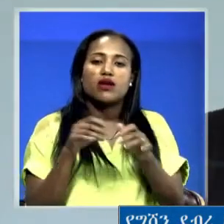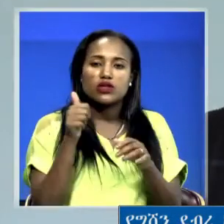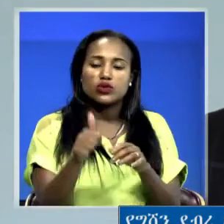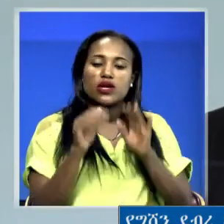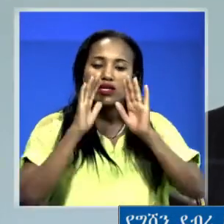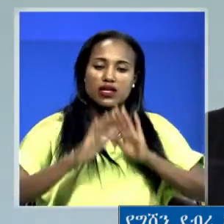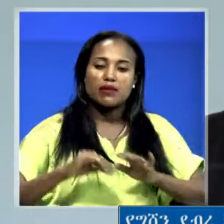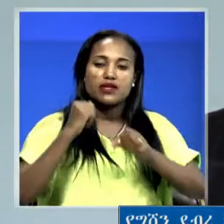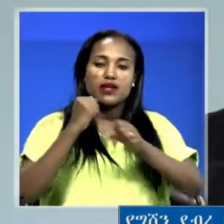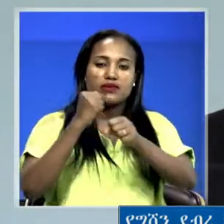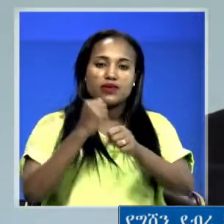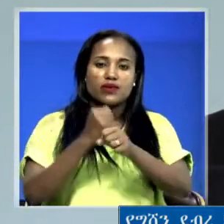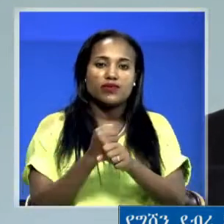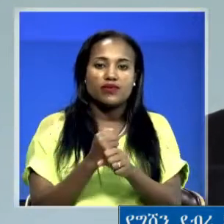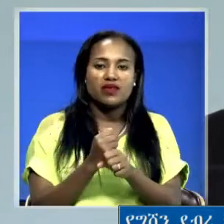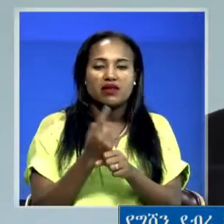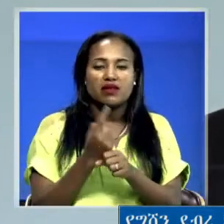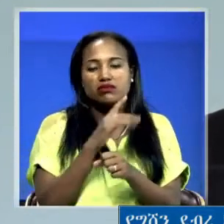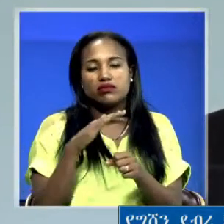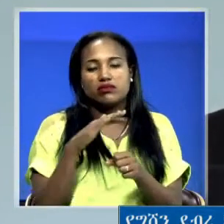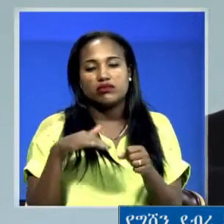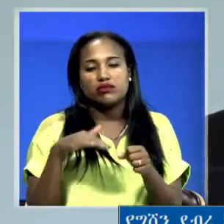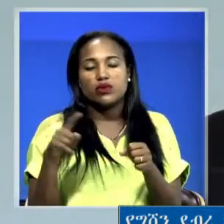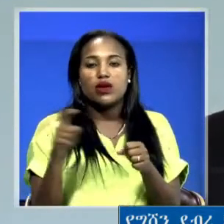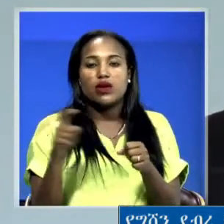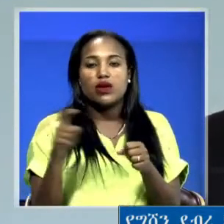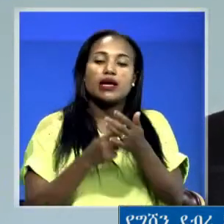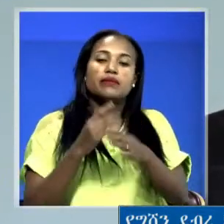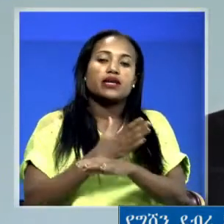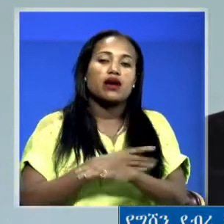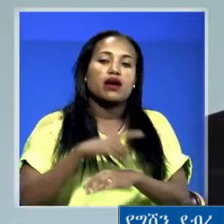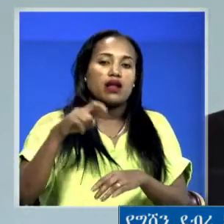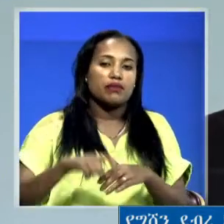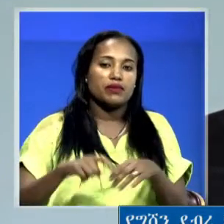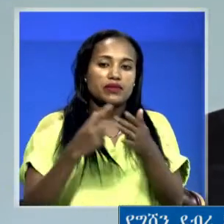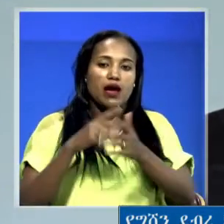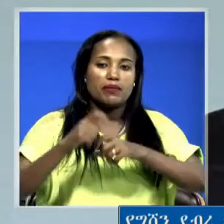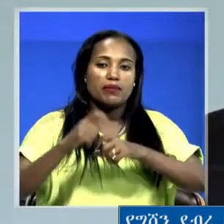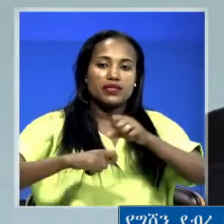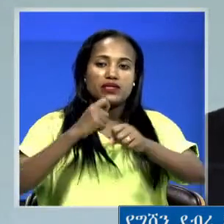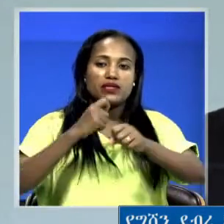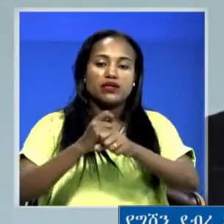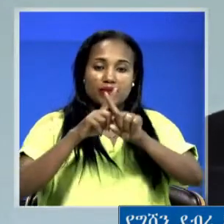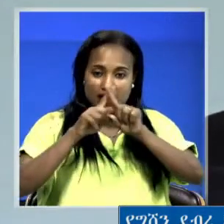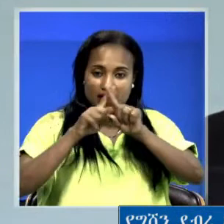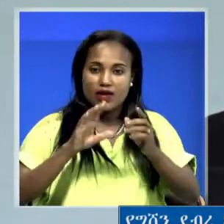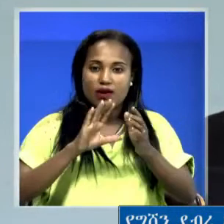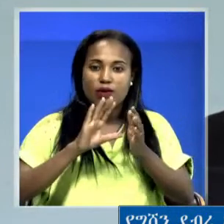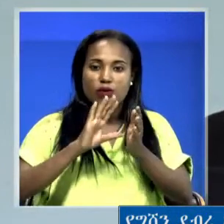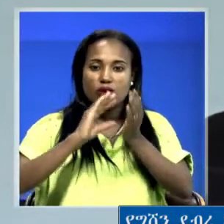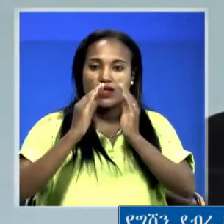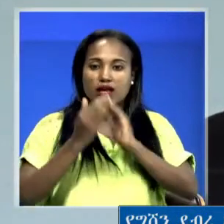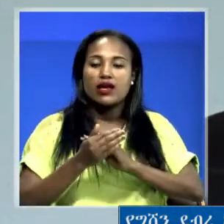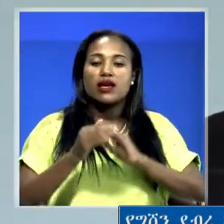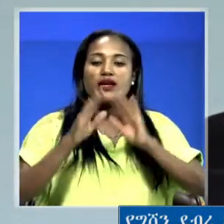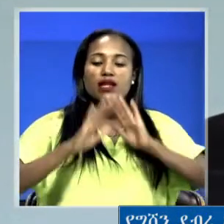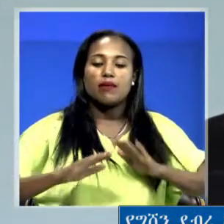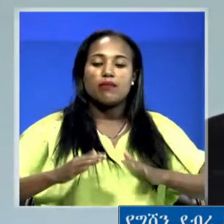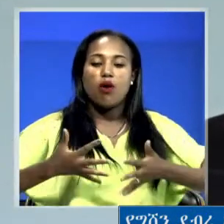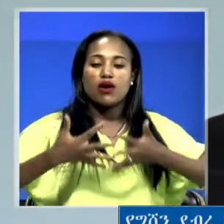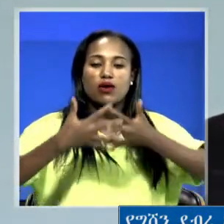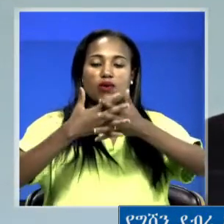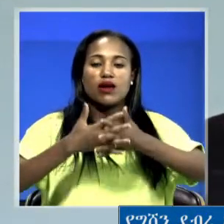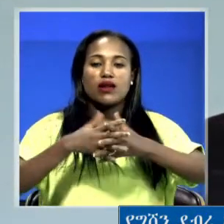የጸጥታ ስራውን ለመስራት የሚዳዳቸዋል አንዳንድ ጊዜ ማለት ነው። አልፎ አልፎ ይሄ መስተካከል አለበት። በዚህ ዓመት በተለየ መልኩ ከጸጥታ መዋቅሩ ጋር